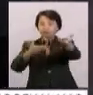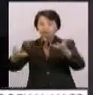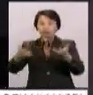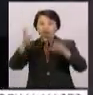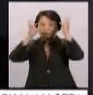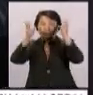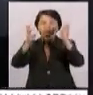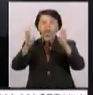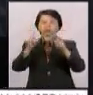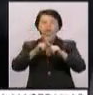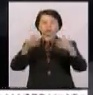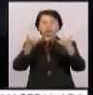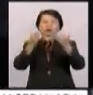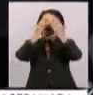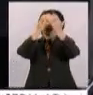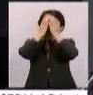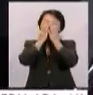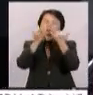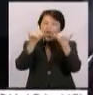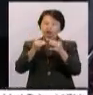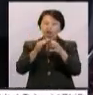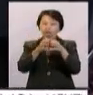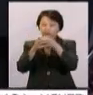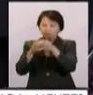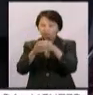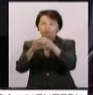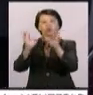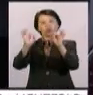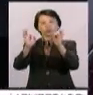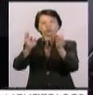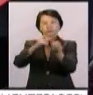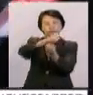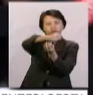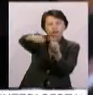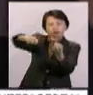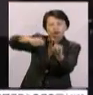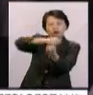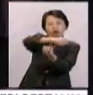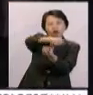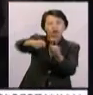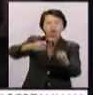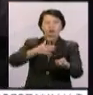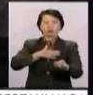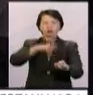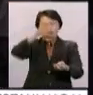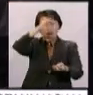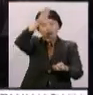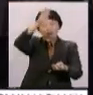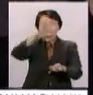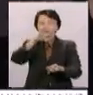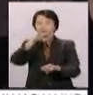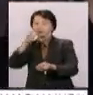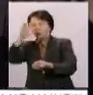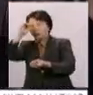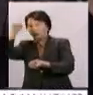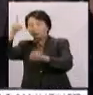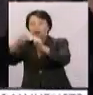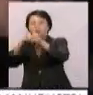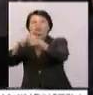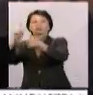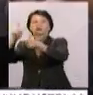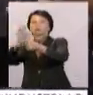Alhamdulillah masa ni semua ni okey je. Macam tawaf pun, saya dengan abang nombor dua, mak dengan abang nombor satu, macam tu. So,